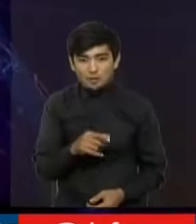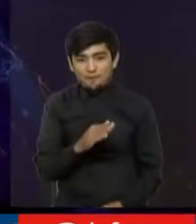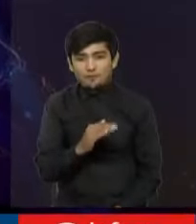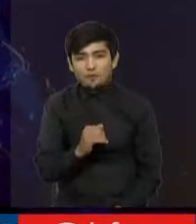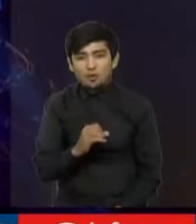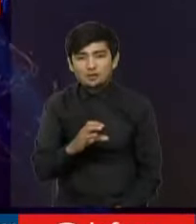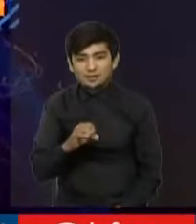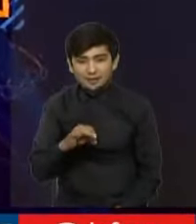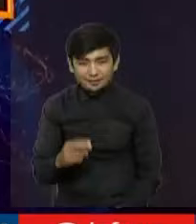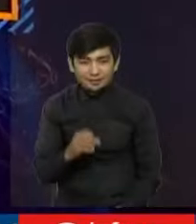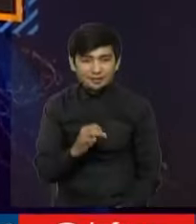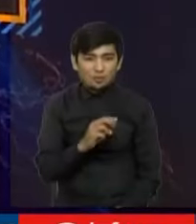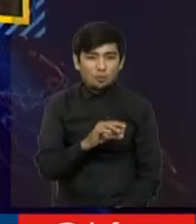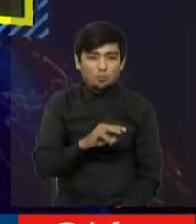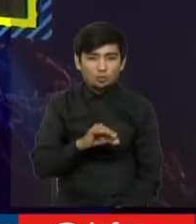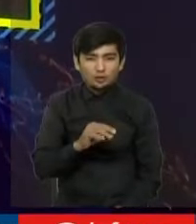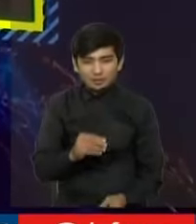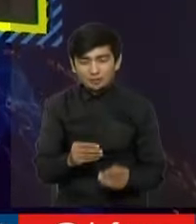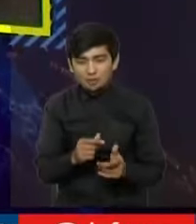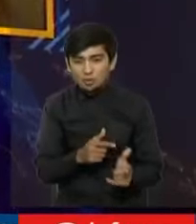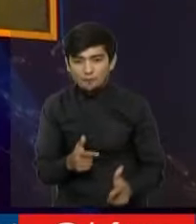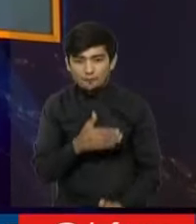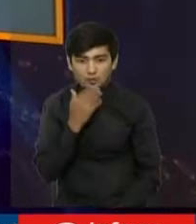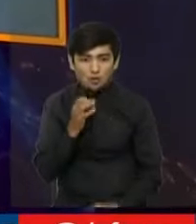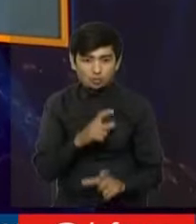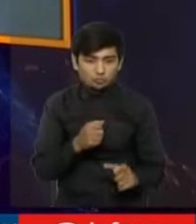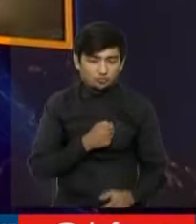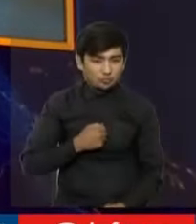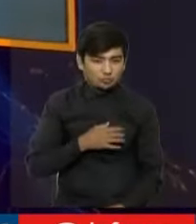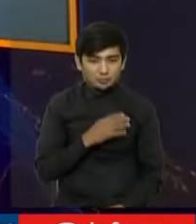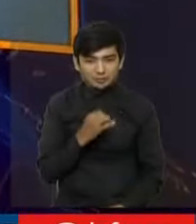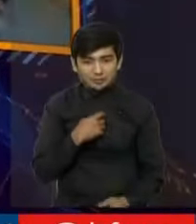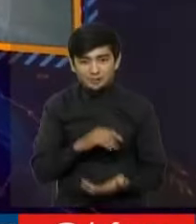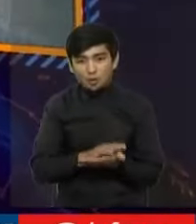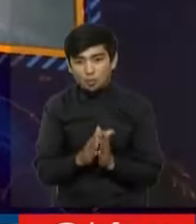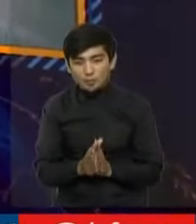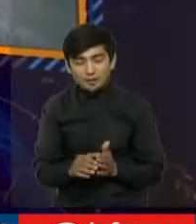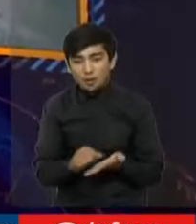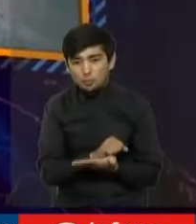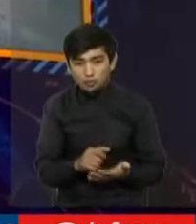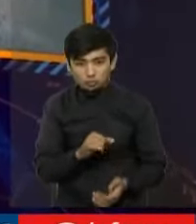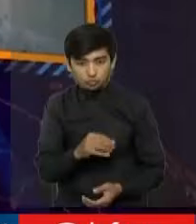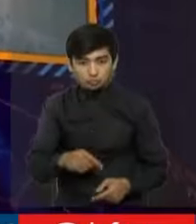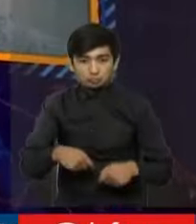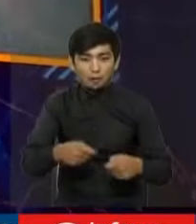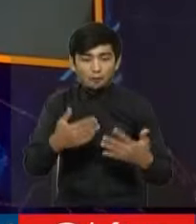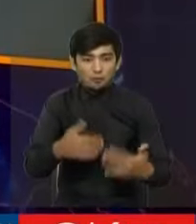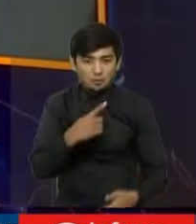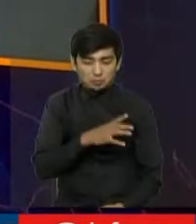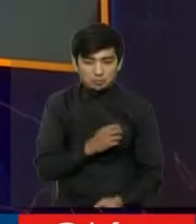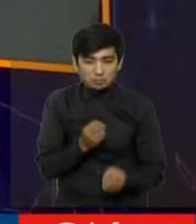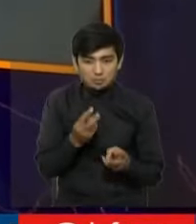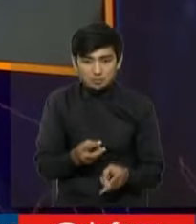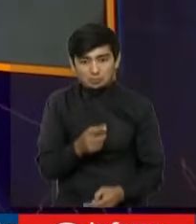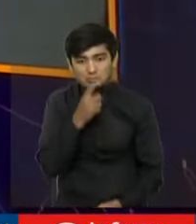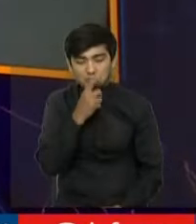домов и коммуникации до сих пор не готовы. Люди возмущаются тем, что по документам объект уже сдан в эксплуатацию. Как так могло